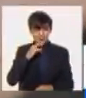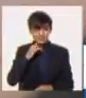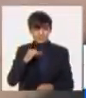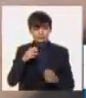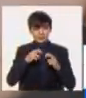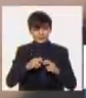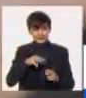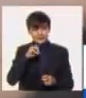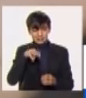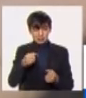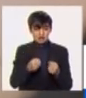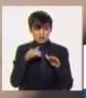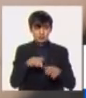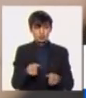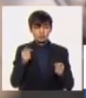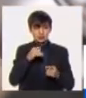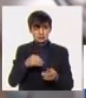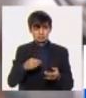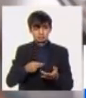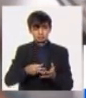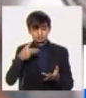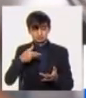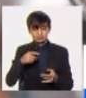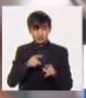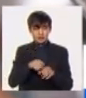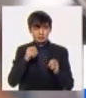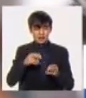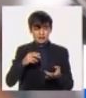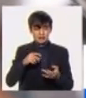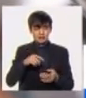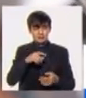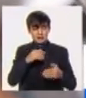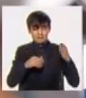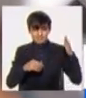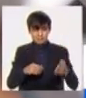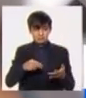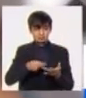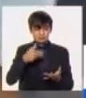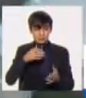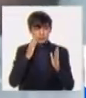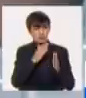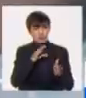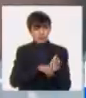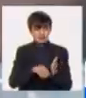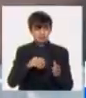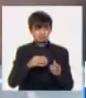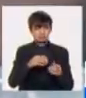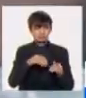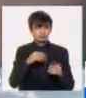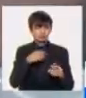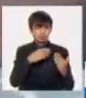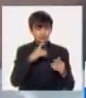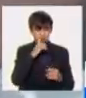Тестируемые, не выходя из автомобиля, смогут сдать анализы через опущенное ветровое стекло, без прямого контакта с лаборантом. Данный